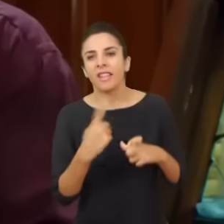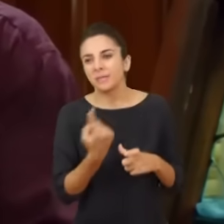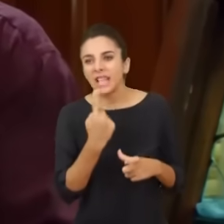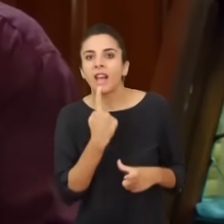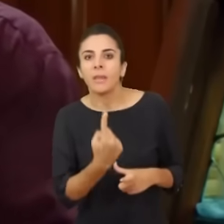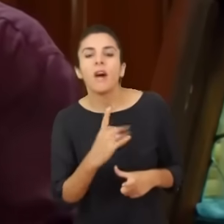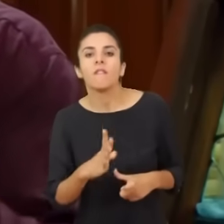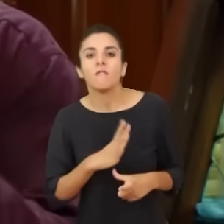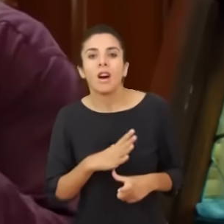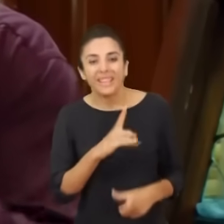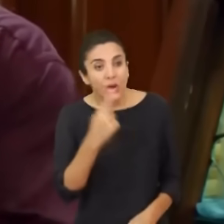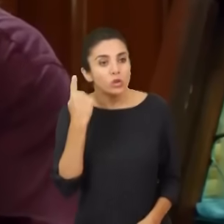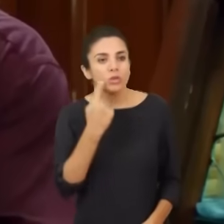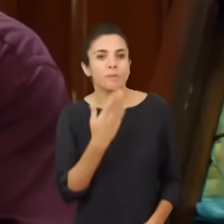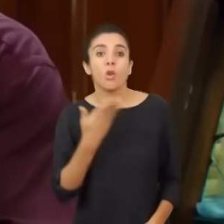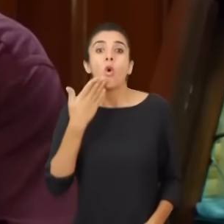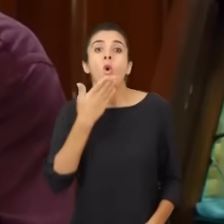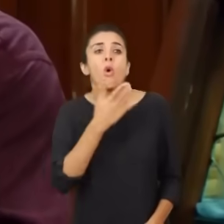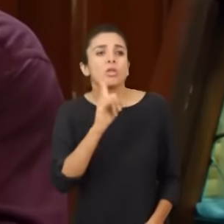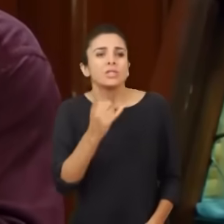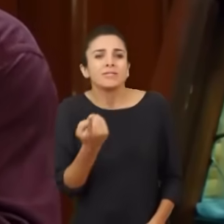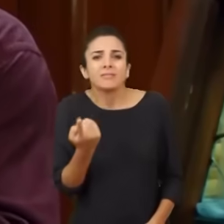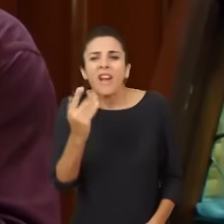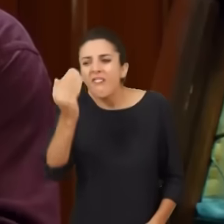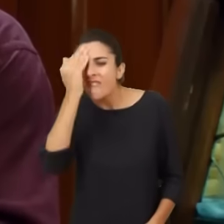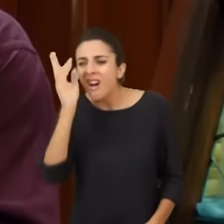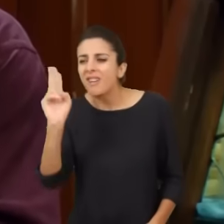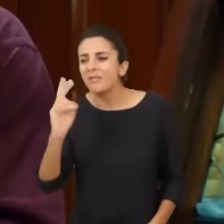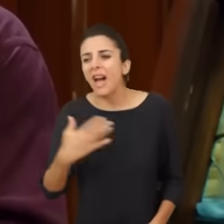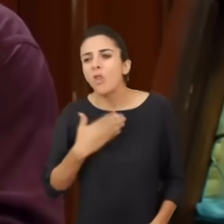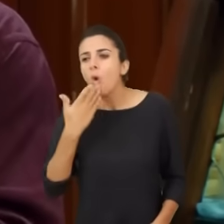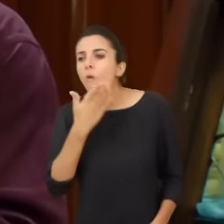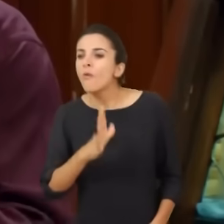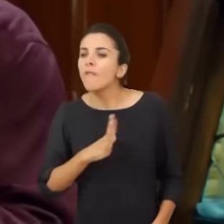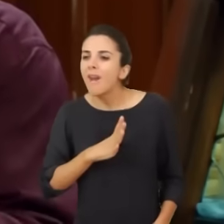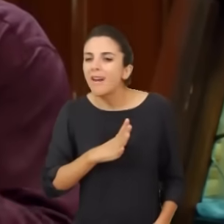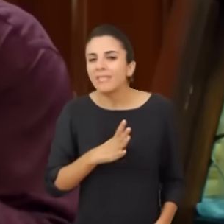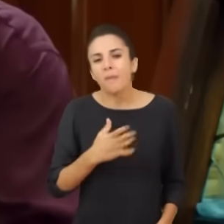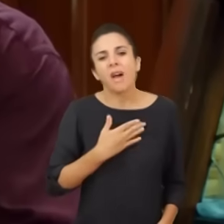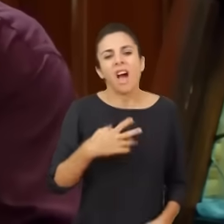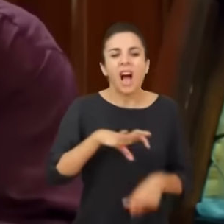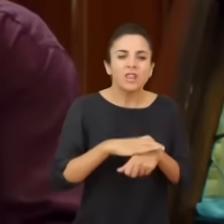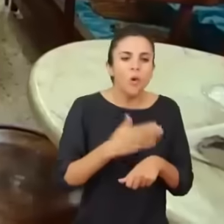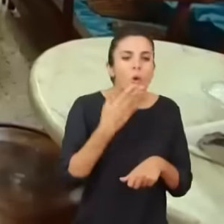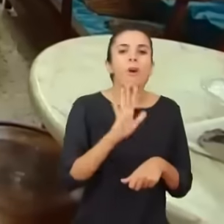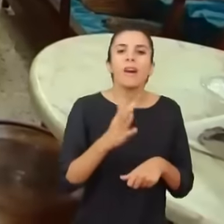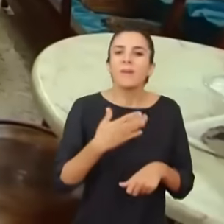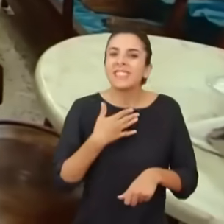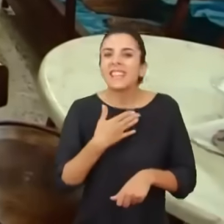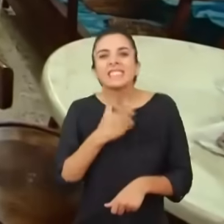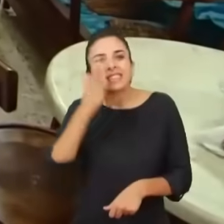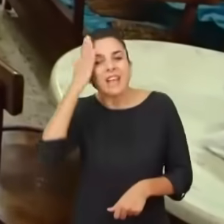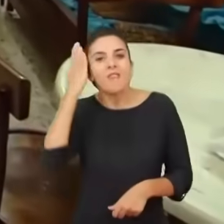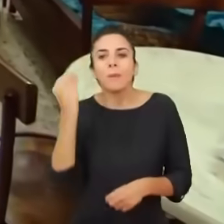Düşünsenize, oruç tutan bir fakiri doyurmaktan daha büyük sevap olabilir mi? Duyuyor